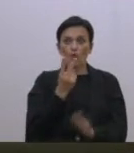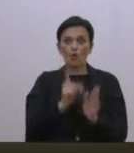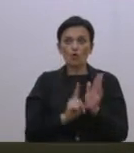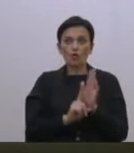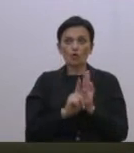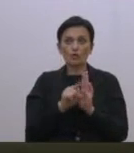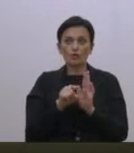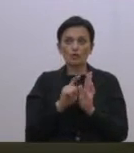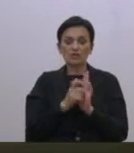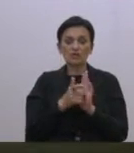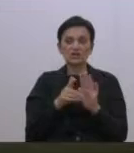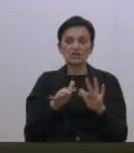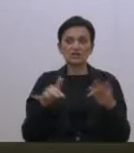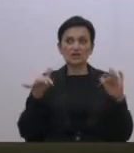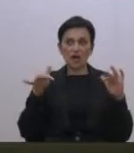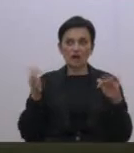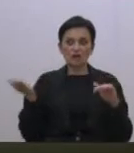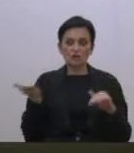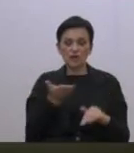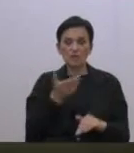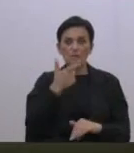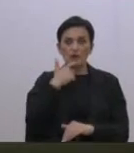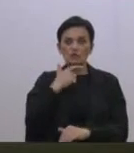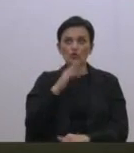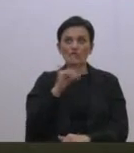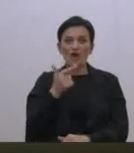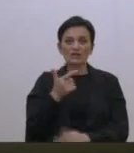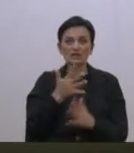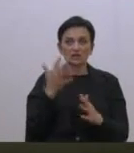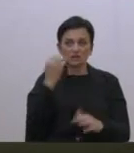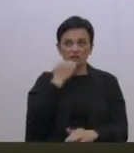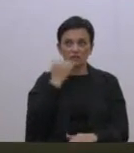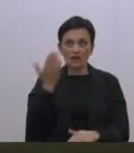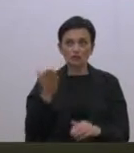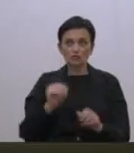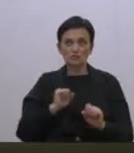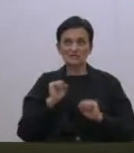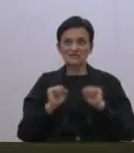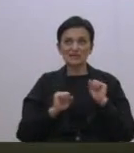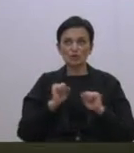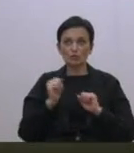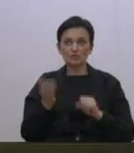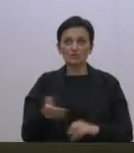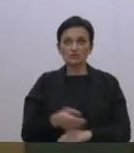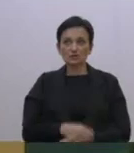ყველა ვიქნებით. Tarbaşı Baton Vaktanks dedim adlobam stelobistüs.